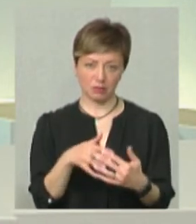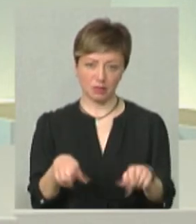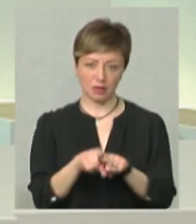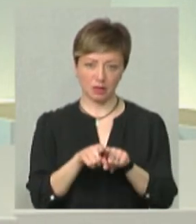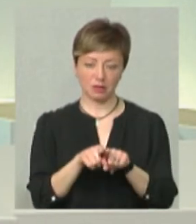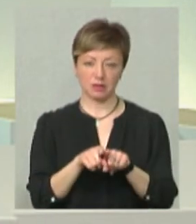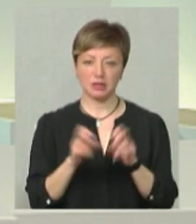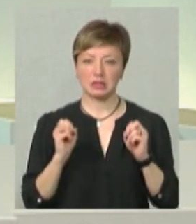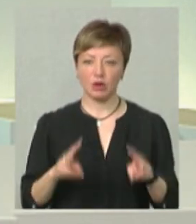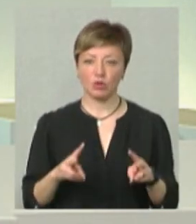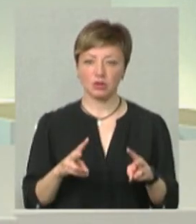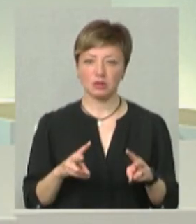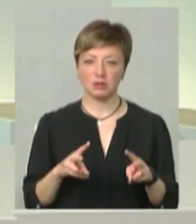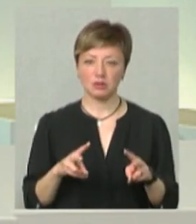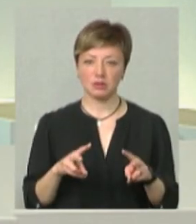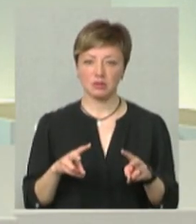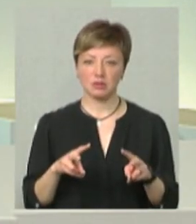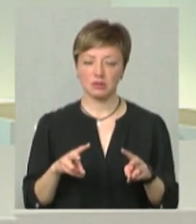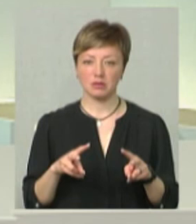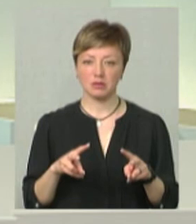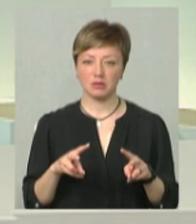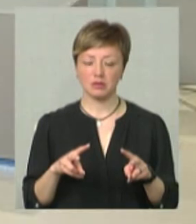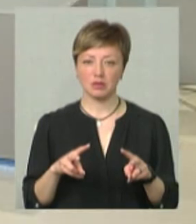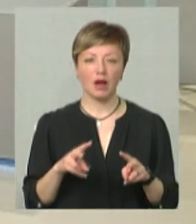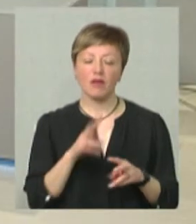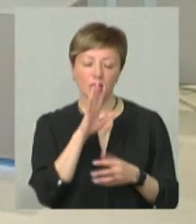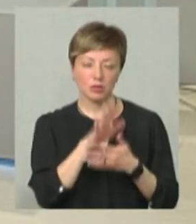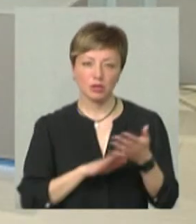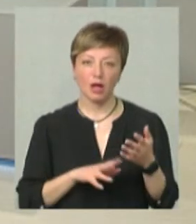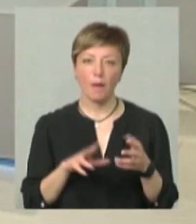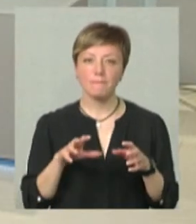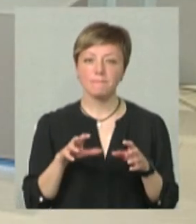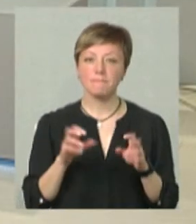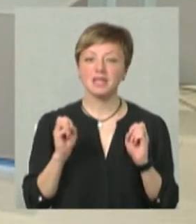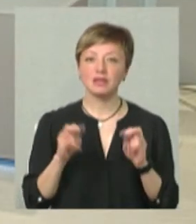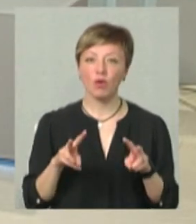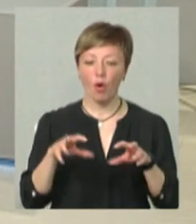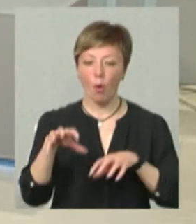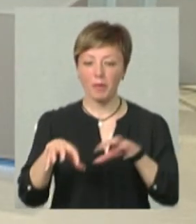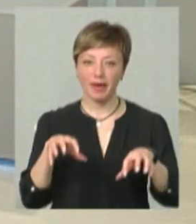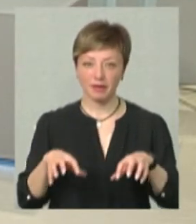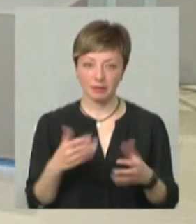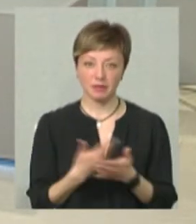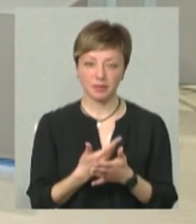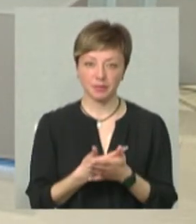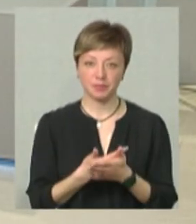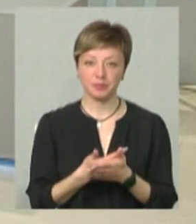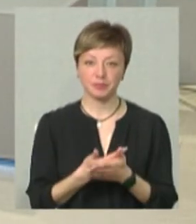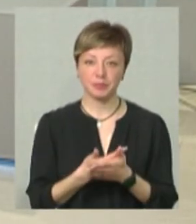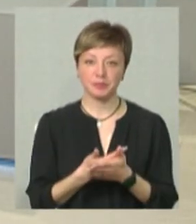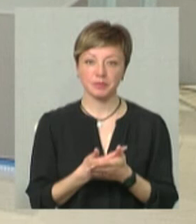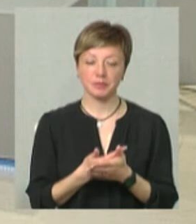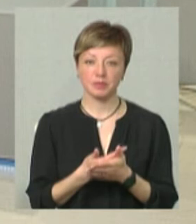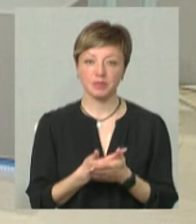таких загрозливих об'єктів. Потенційно загрозливих об'єктів. Тому і